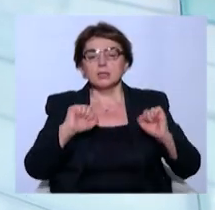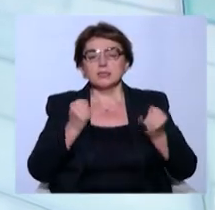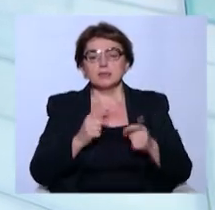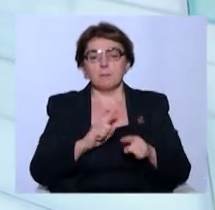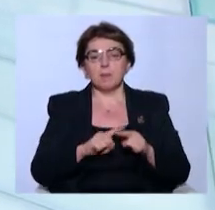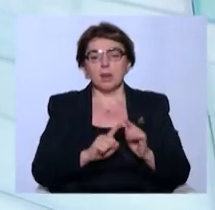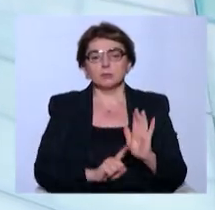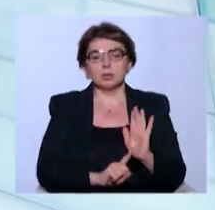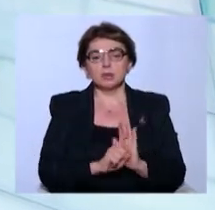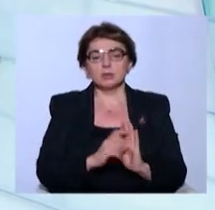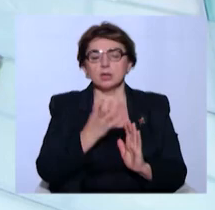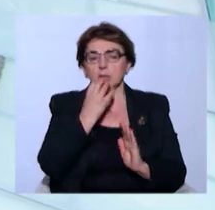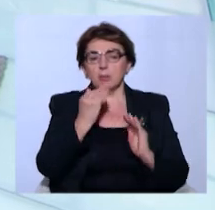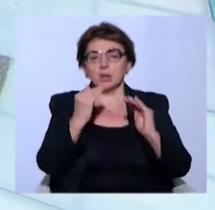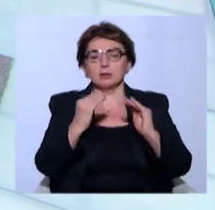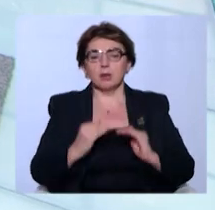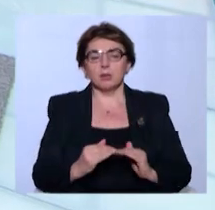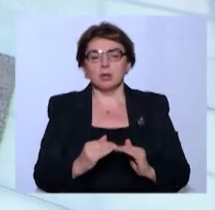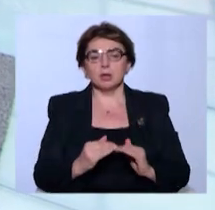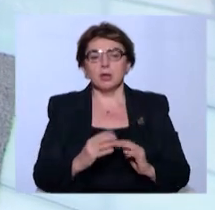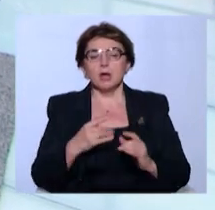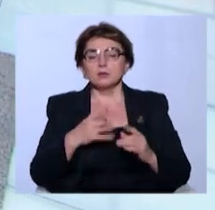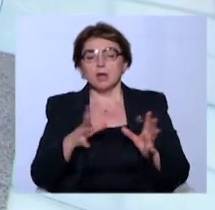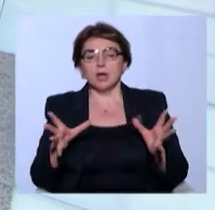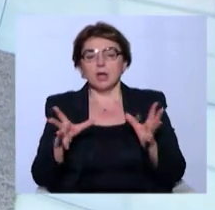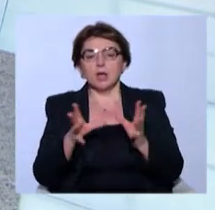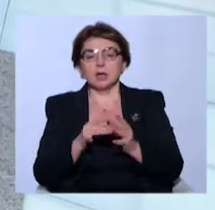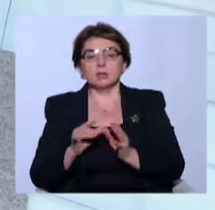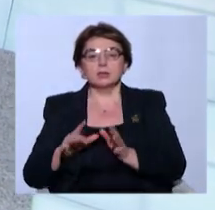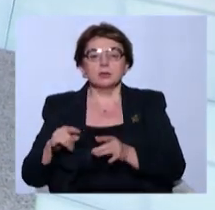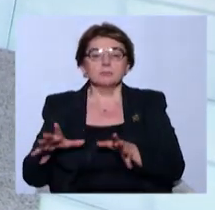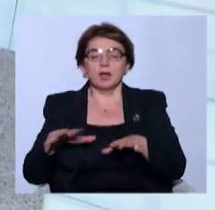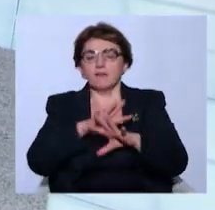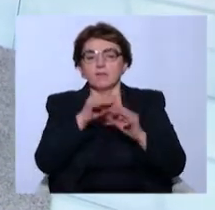ხდება ხროვაში შემავალი ინდივიდების